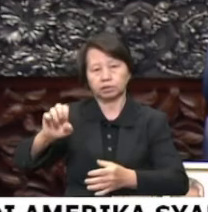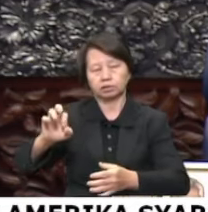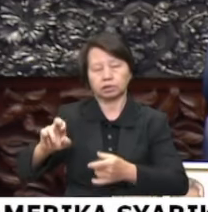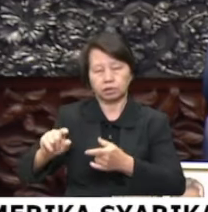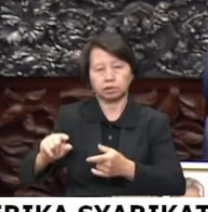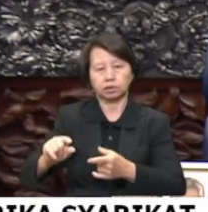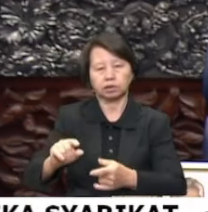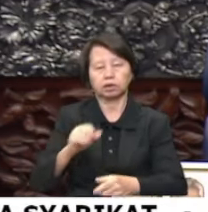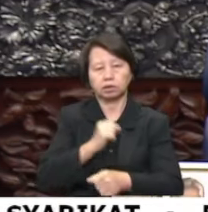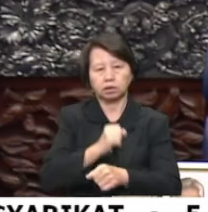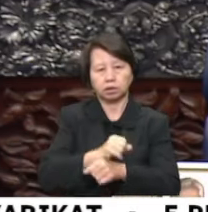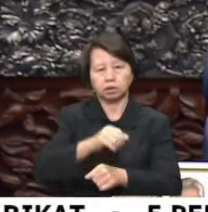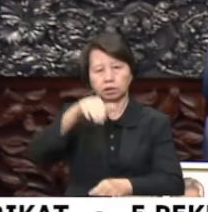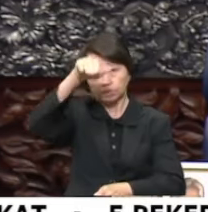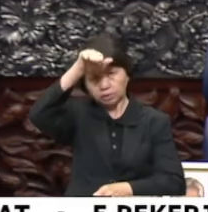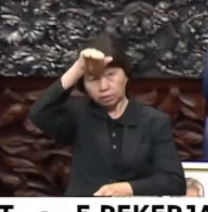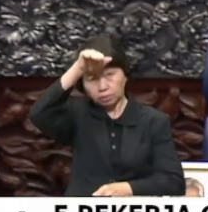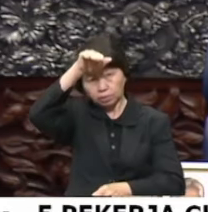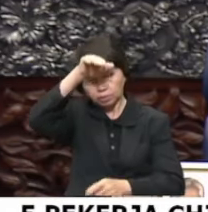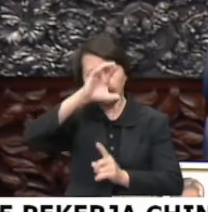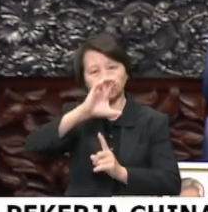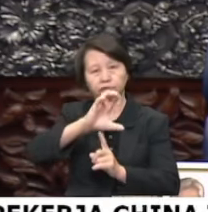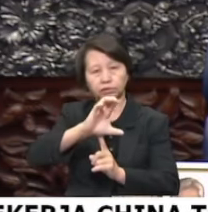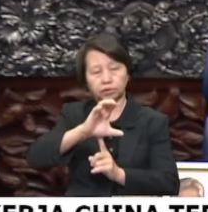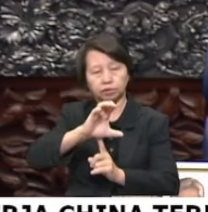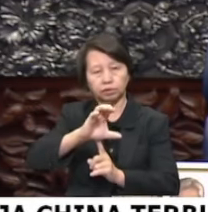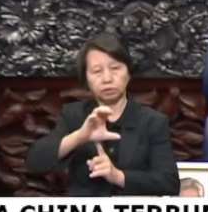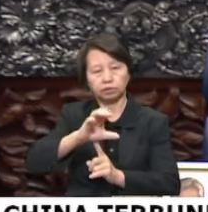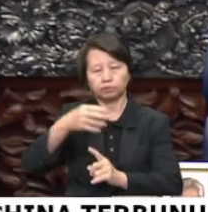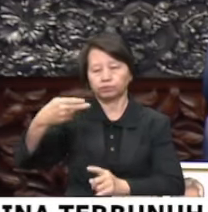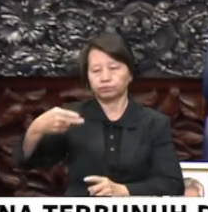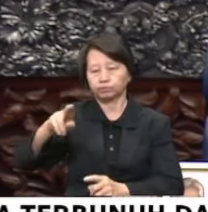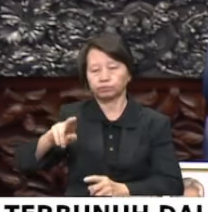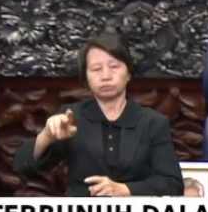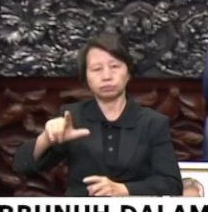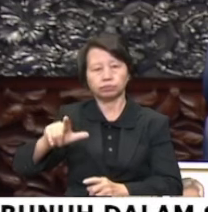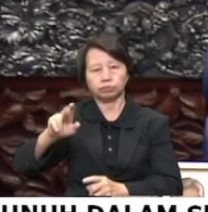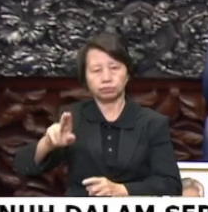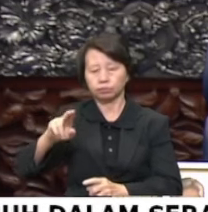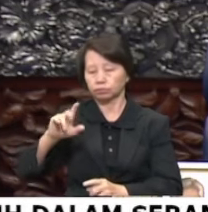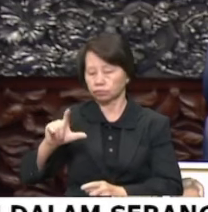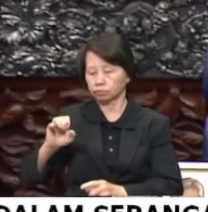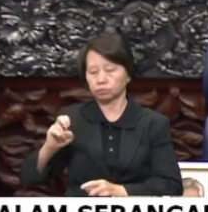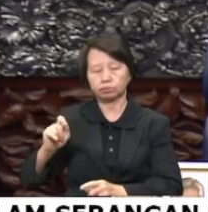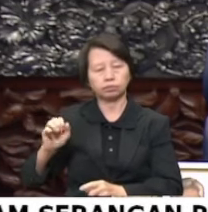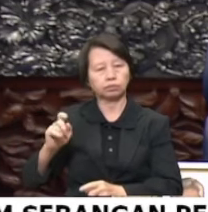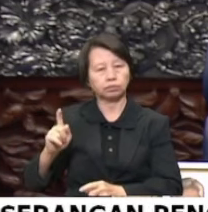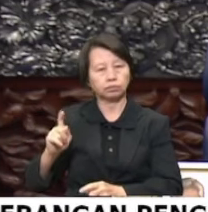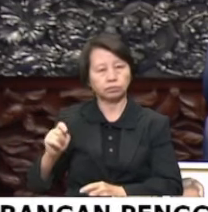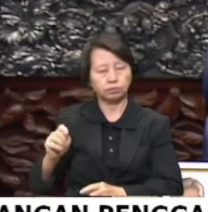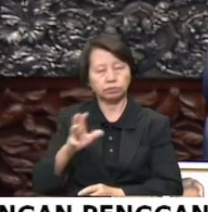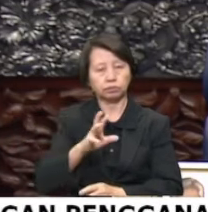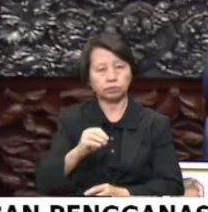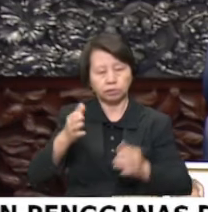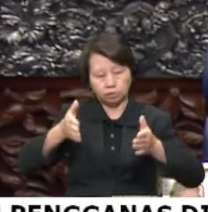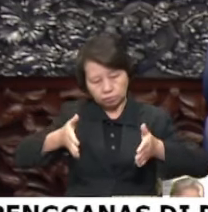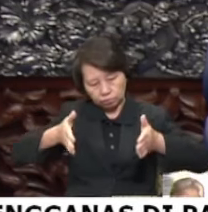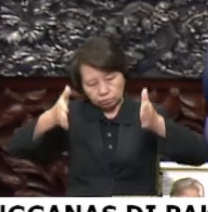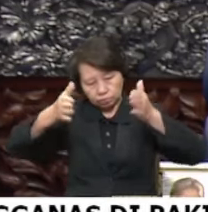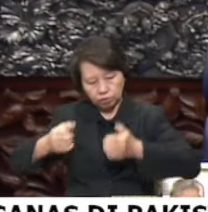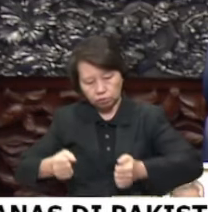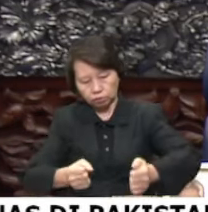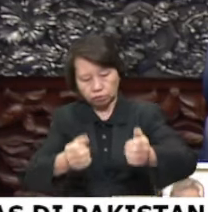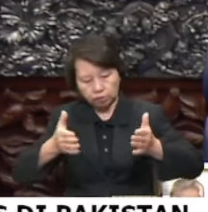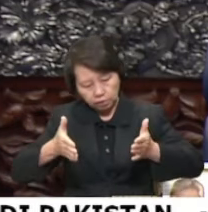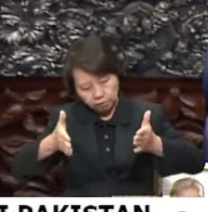di Sunway Ceras, Mukim Ceras, daerah Hulu Langat. Dan yang ketiga, kerja-kerja pengukuhan dan penstabilan tebing Sungai